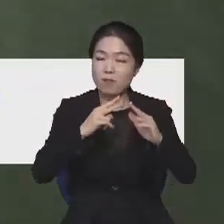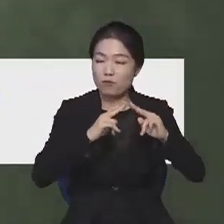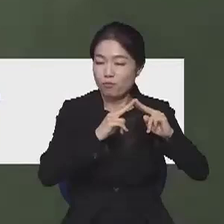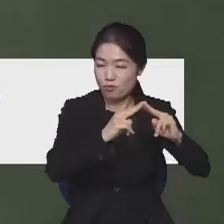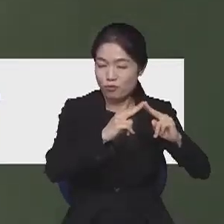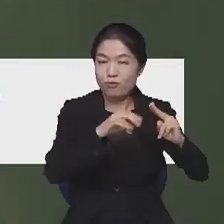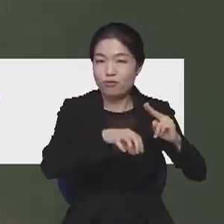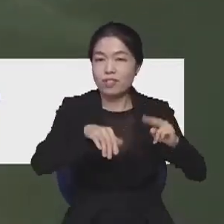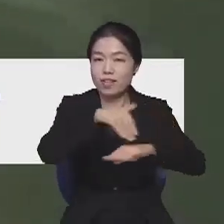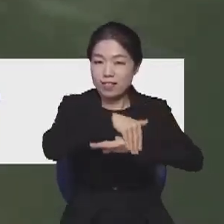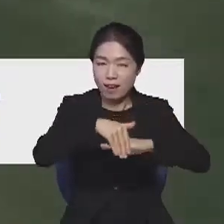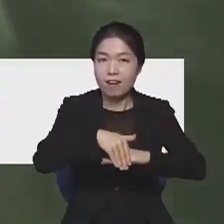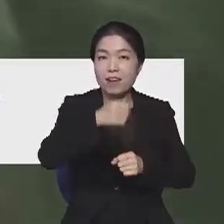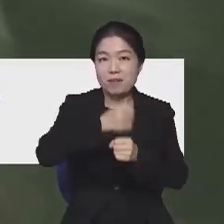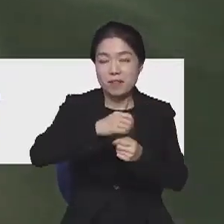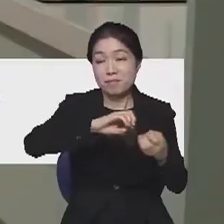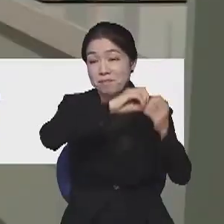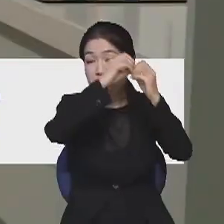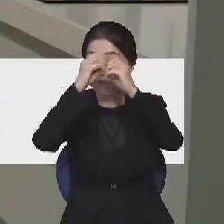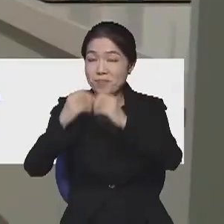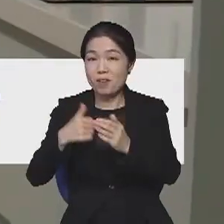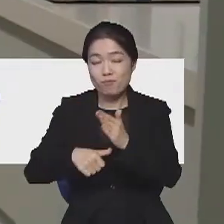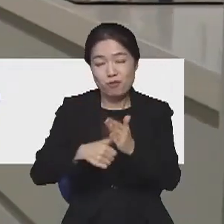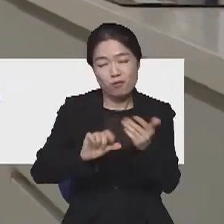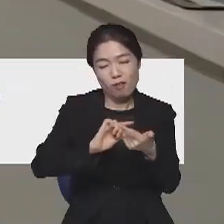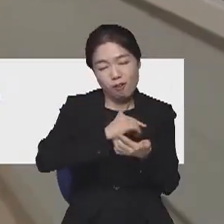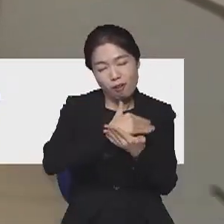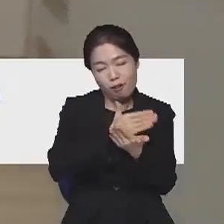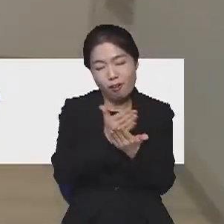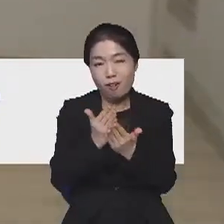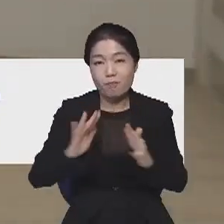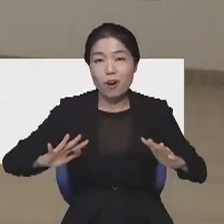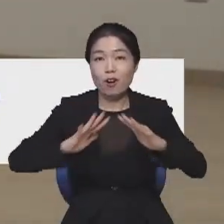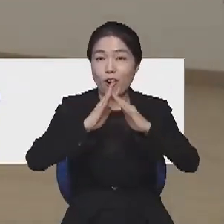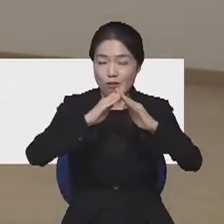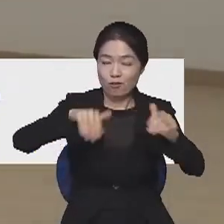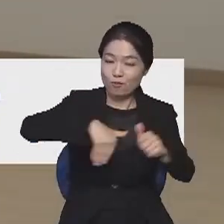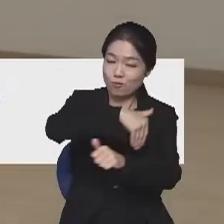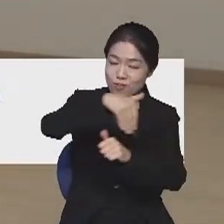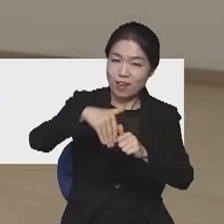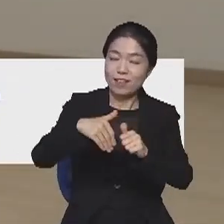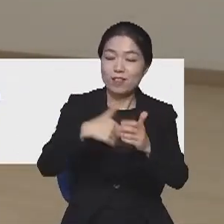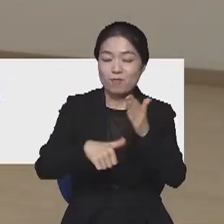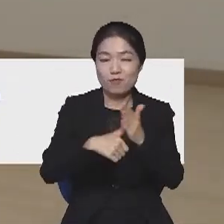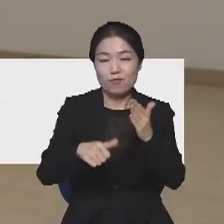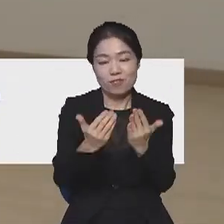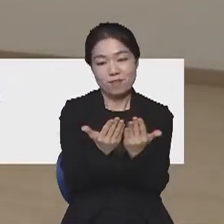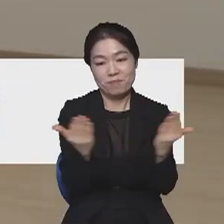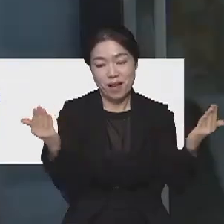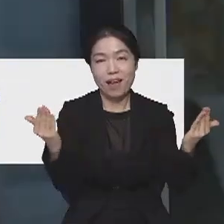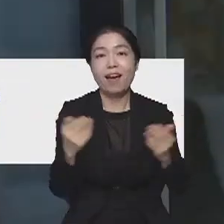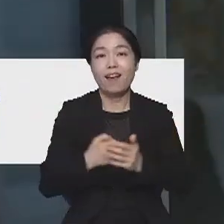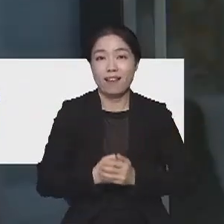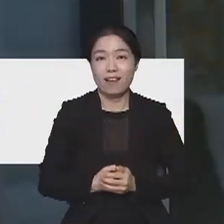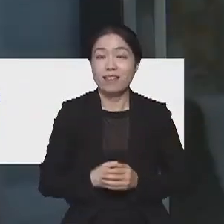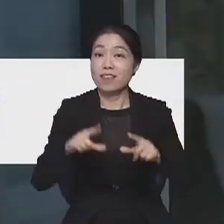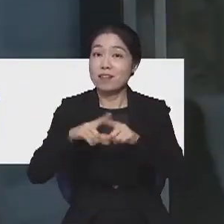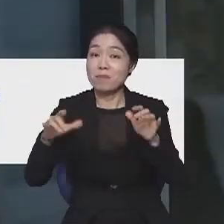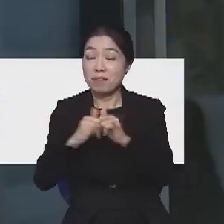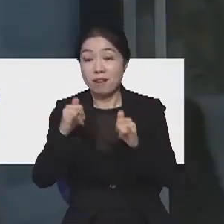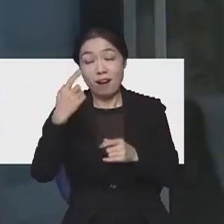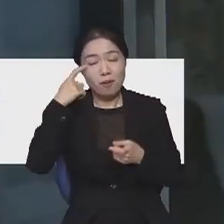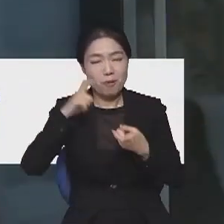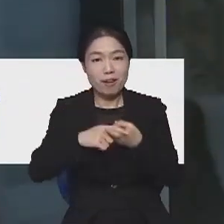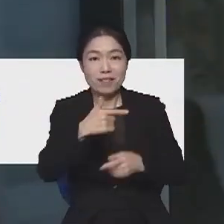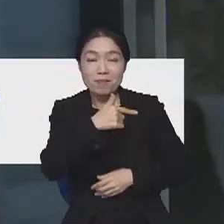부스에서 설계부터 시공, 인테리어 자재에 이르기까지 건축 전 분야에 걸친 상품을 선보입니다. 또 일반인들의